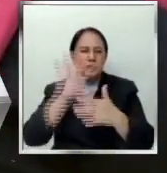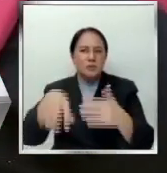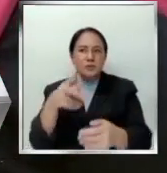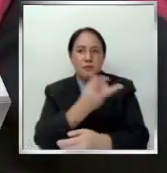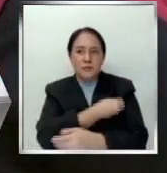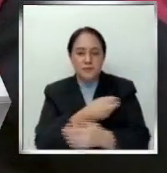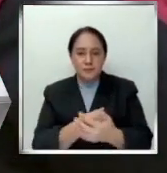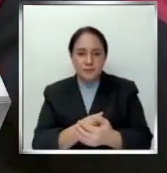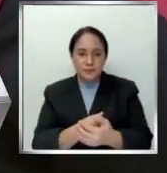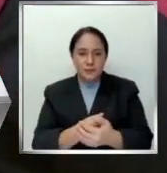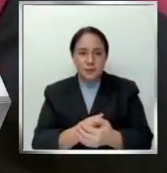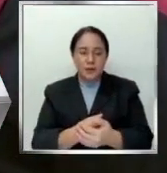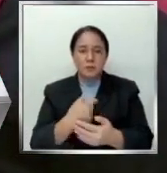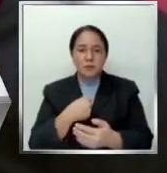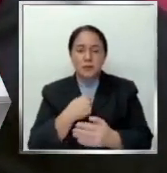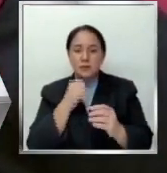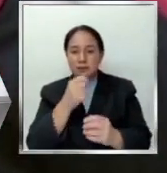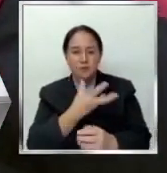Hindi ka na kinakabahan.